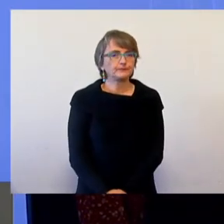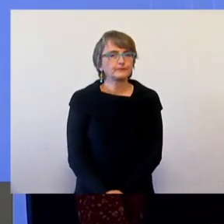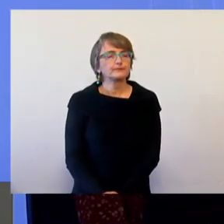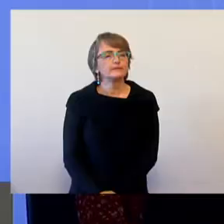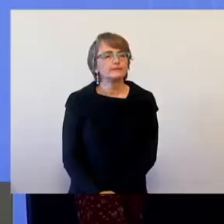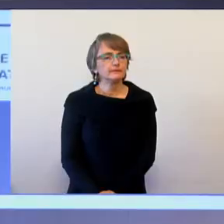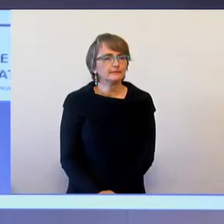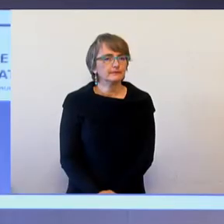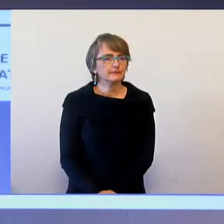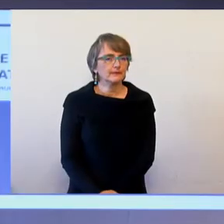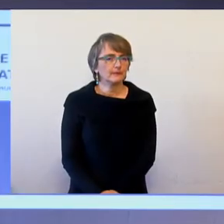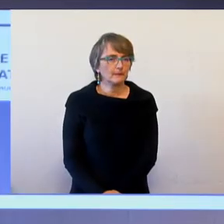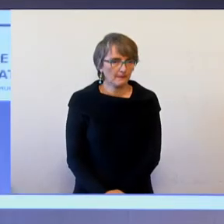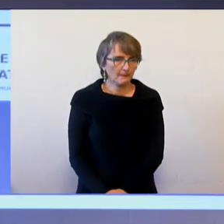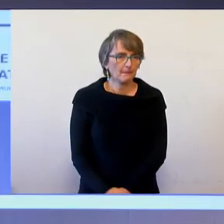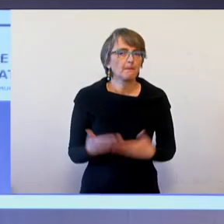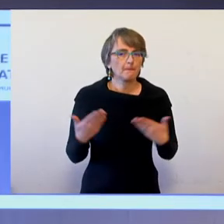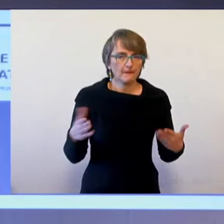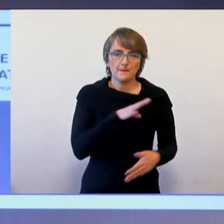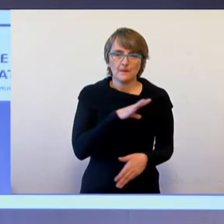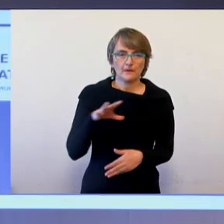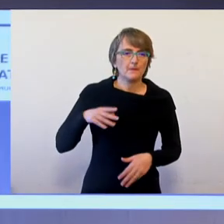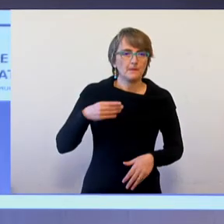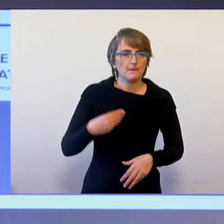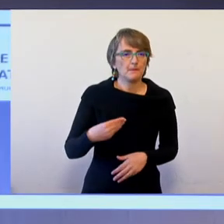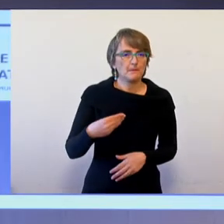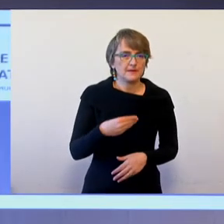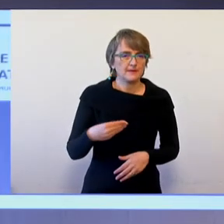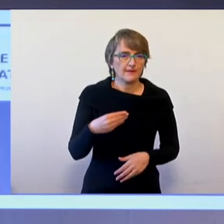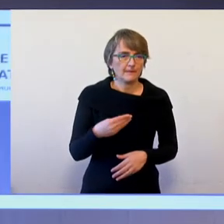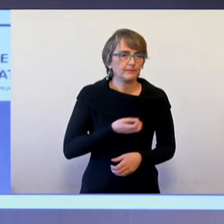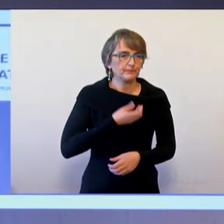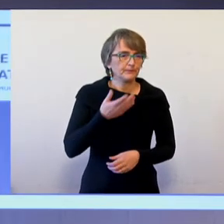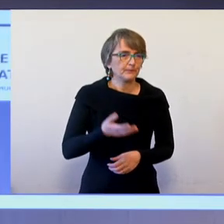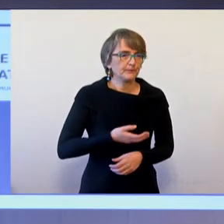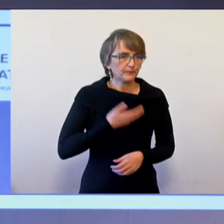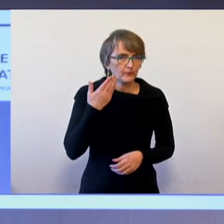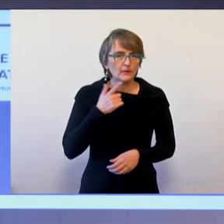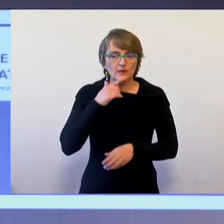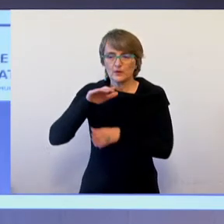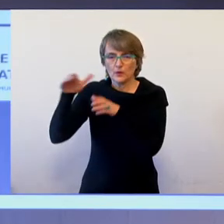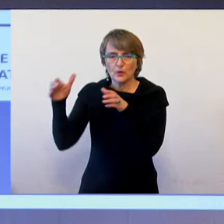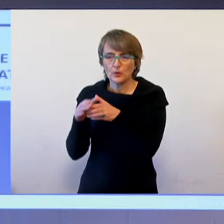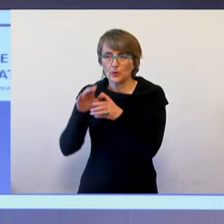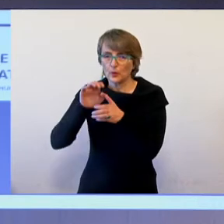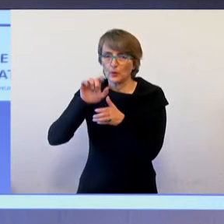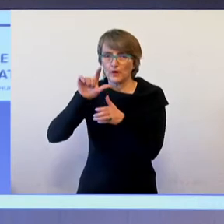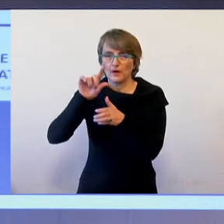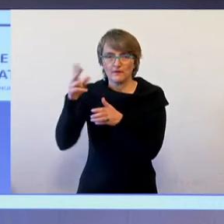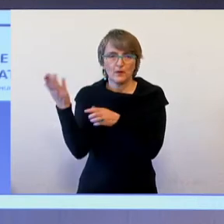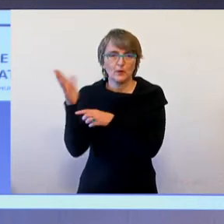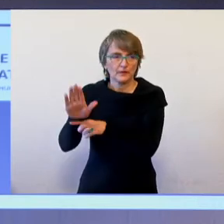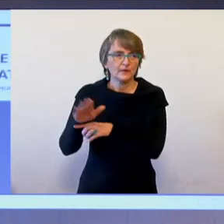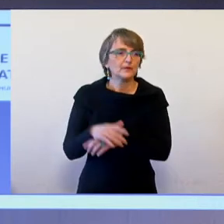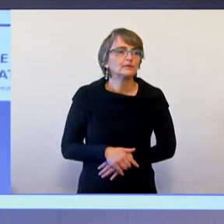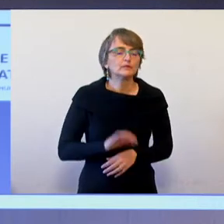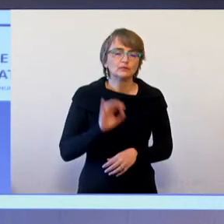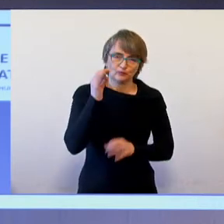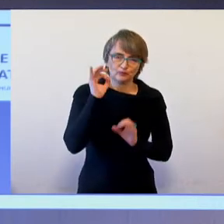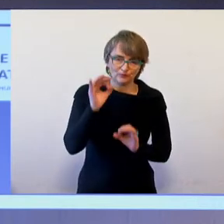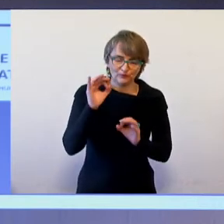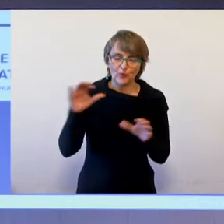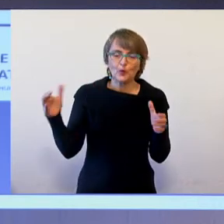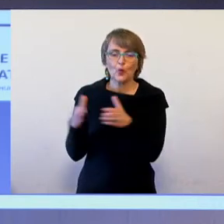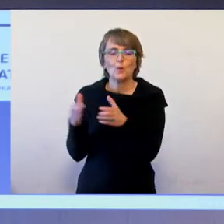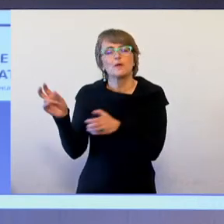Doulin, la parole est à Madame Massard, qui s'exprimera au nom du groupe ELV, je crois. Voilà. Oui, au nom du groupe des